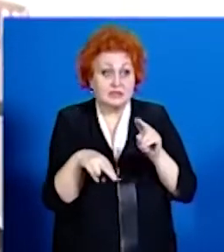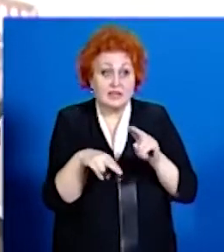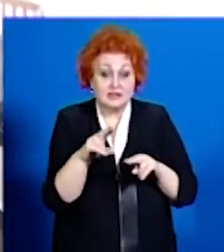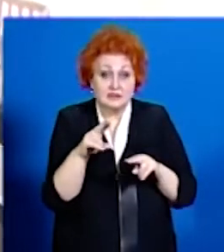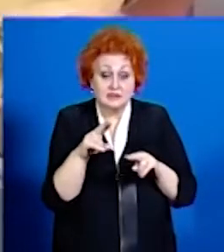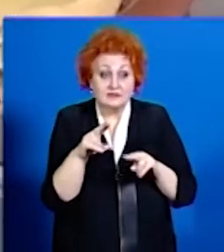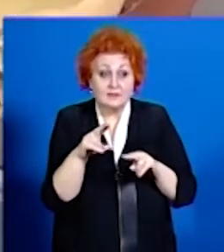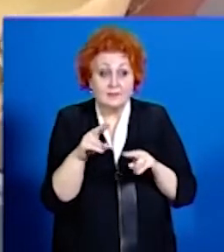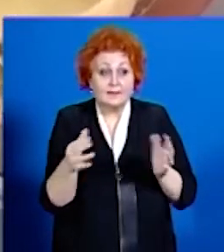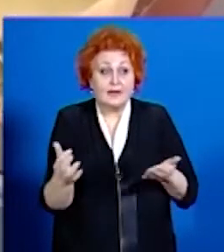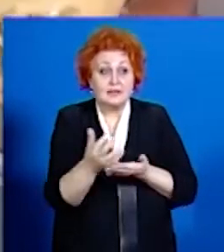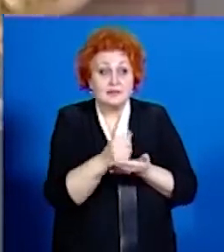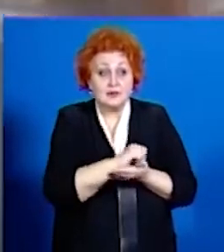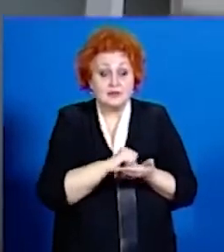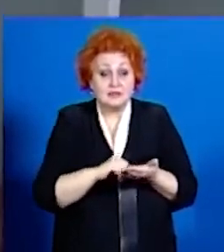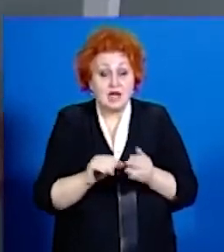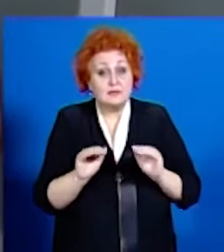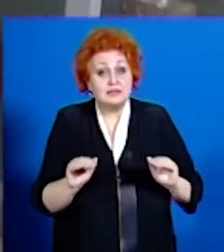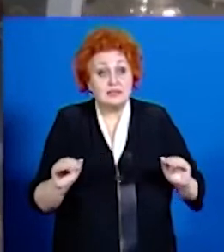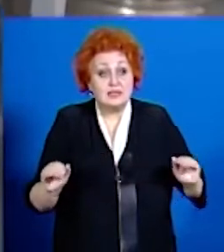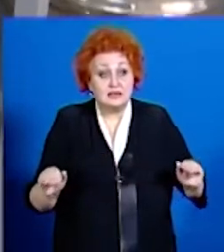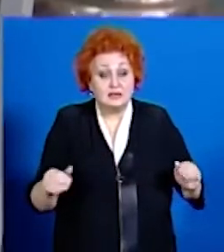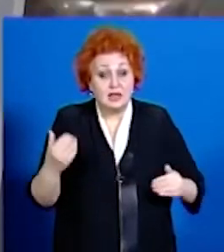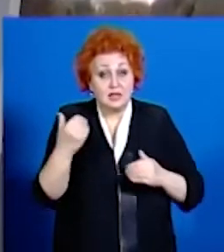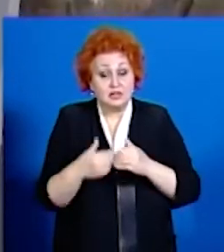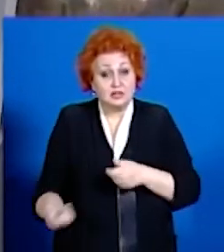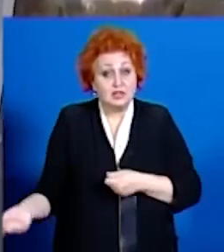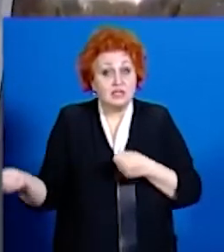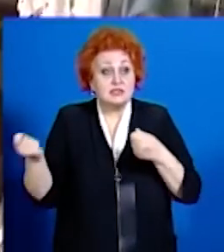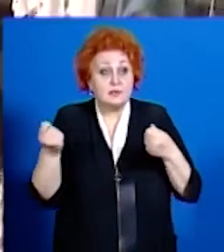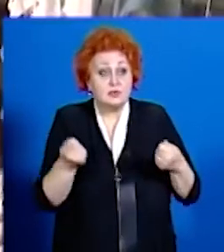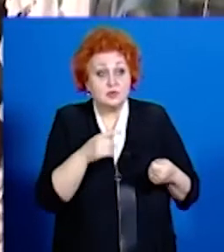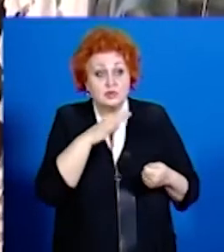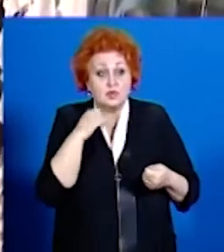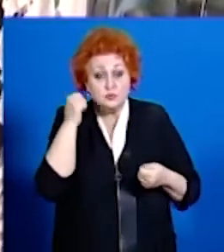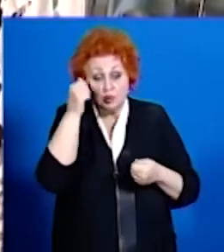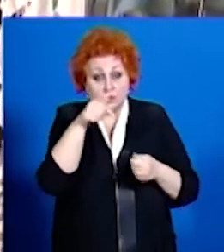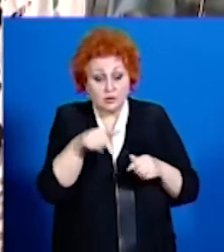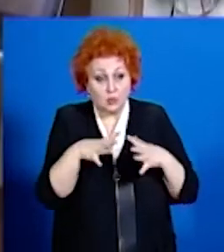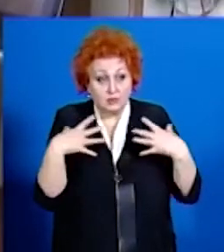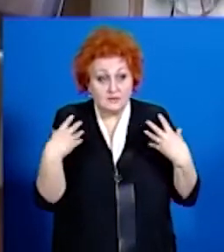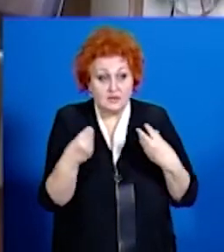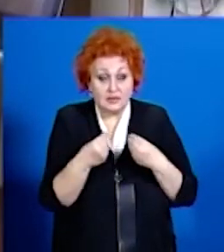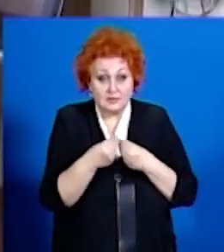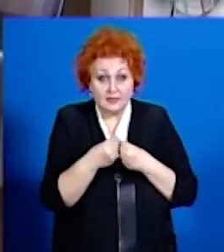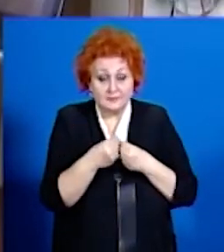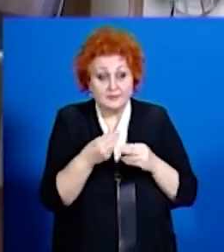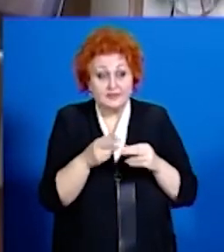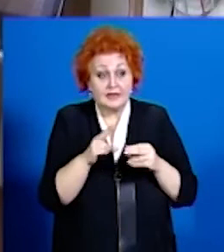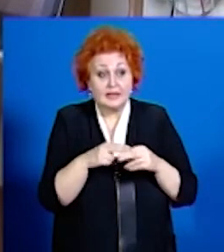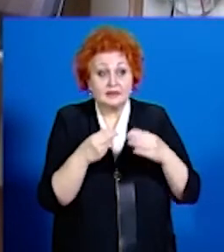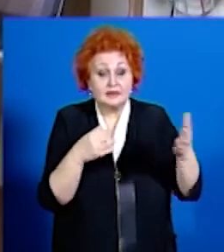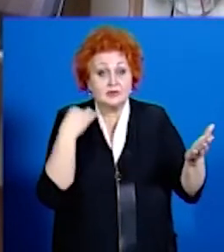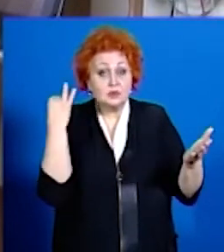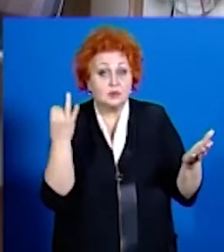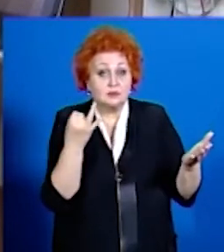архитектуры. А экспонаты собирают сами юные краеведы. Часто приносят то, что многие годы хранится в их семьях. Краеведение – это мое